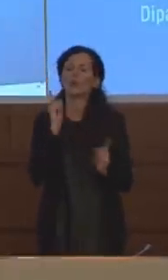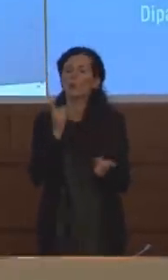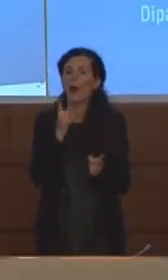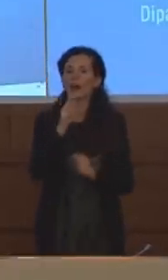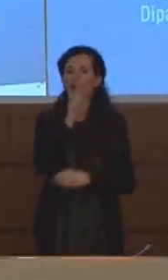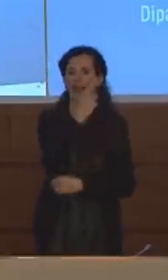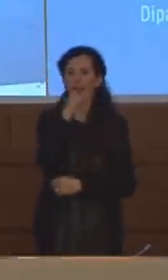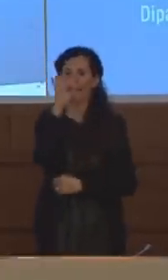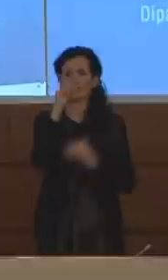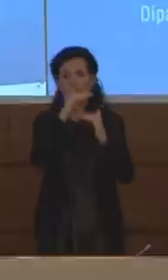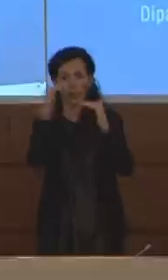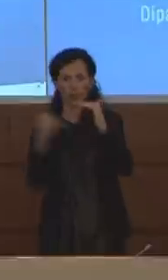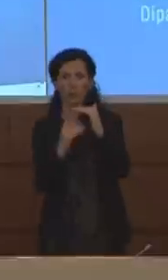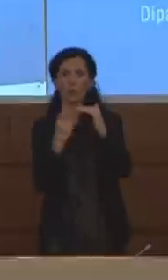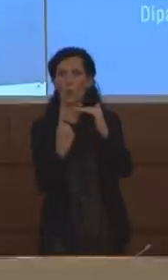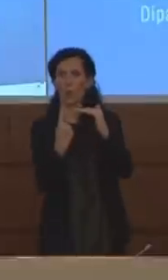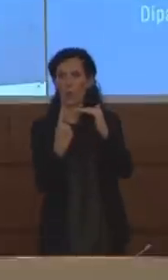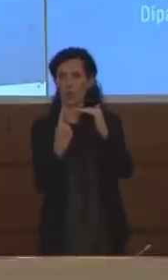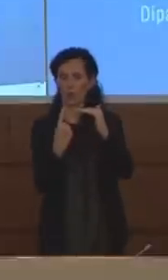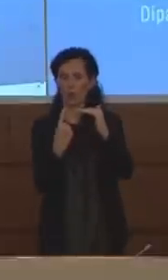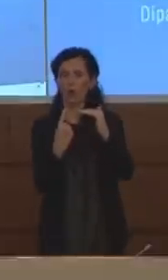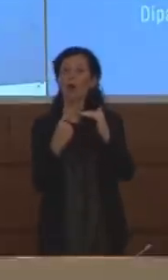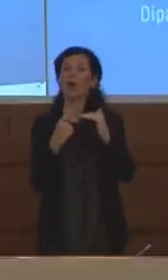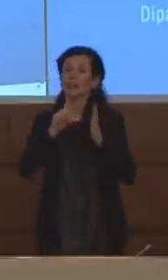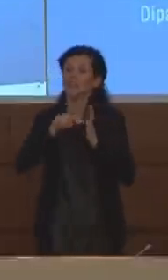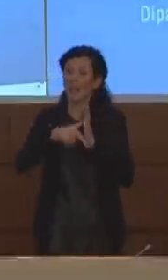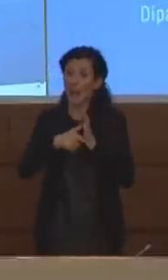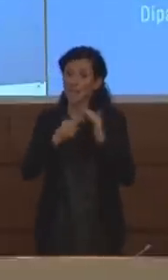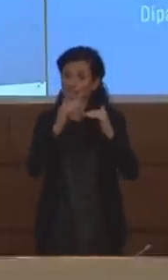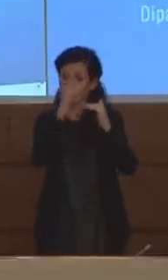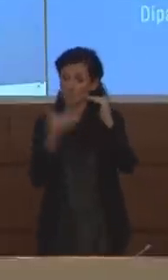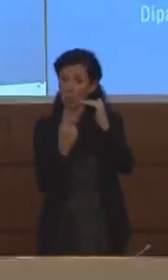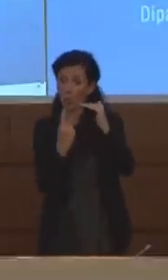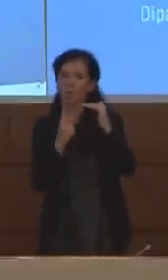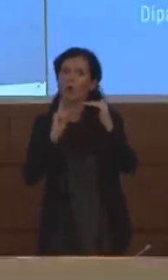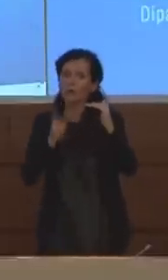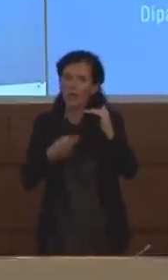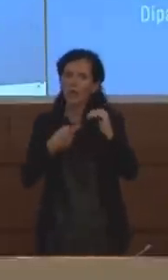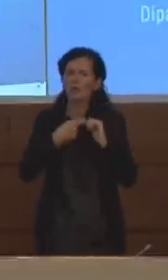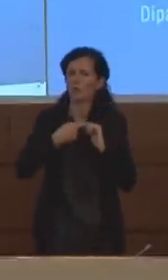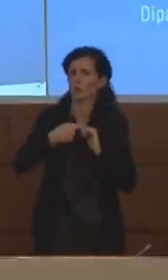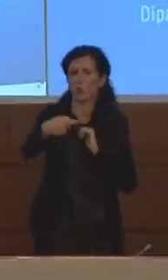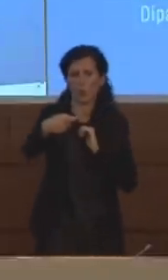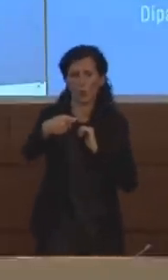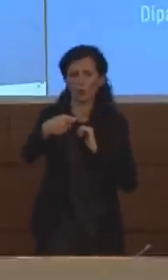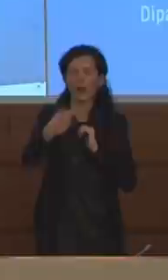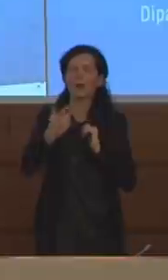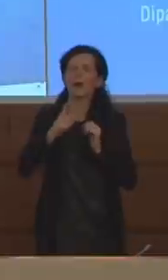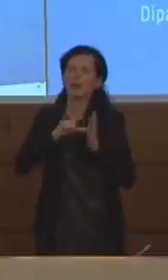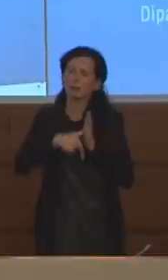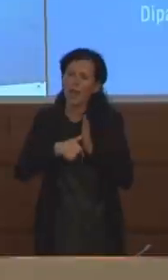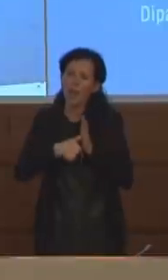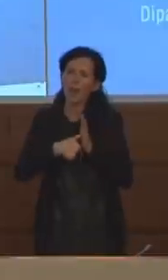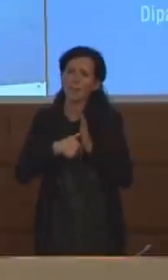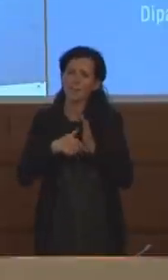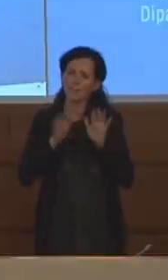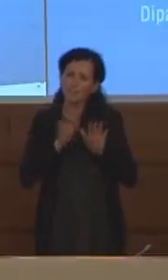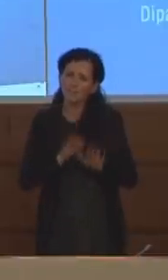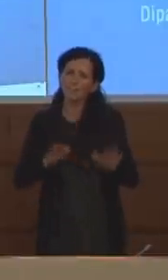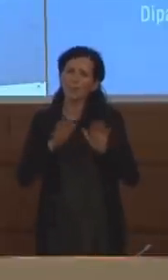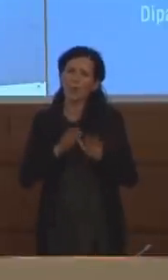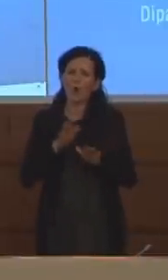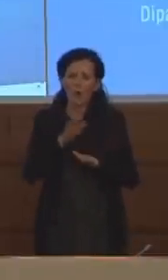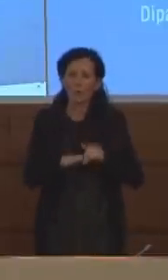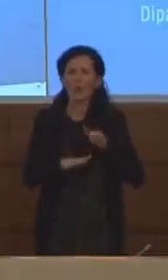lo dobbiamo mantenere nel tempo dobbiamo muoverci con grande cautela un passo dopo passo tornando